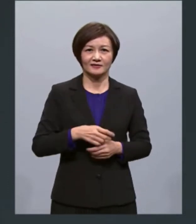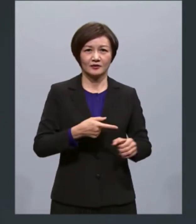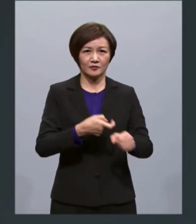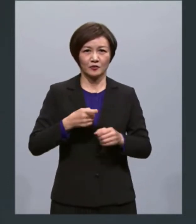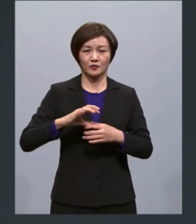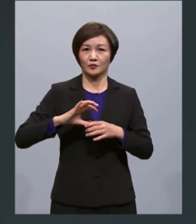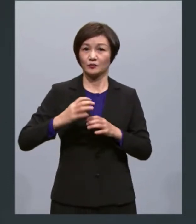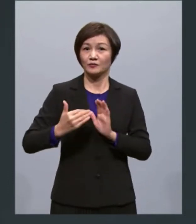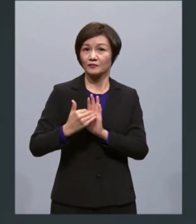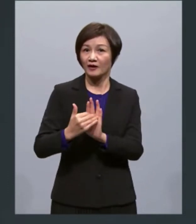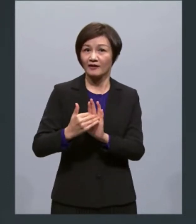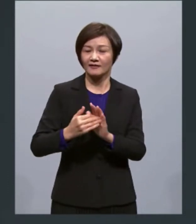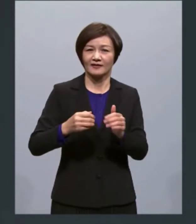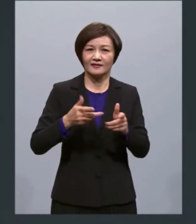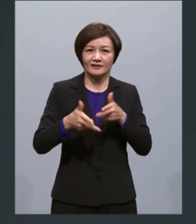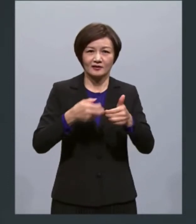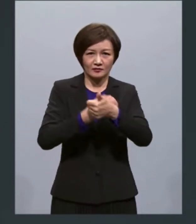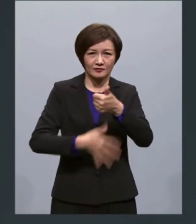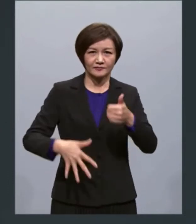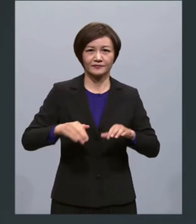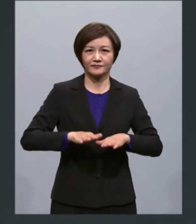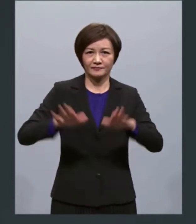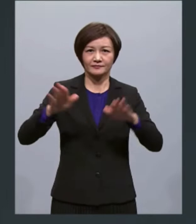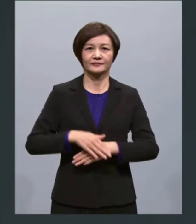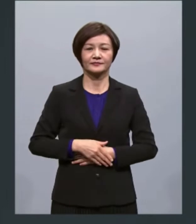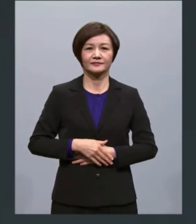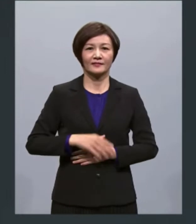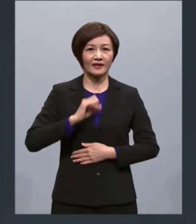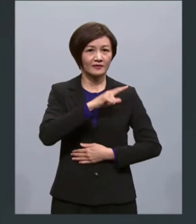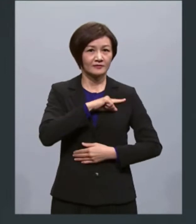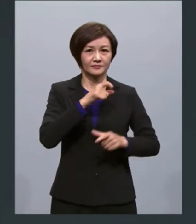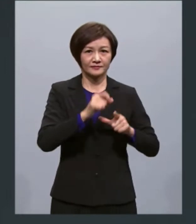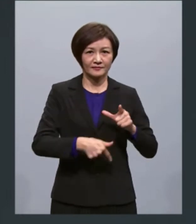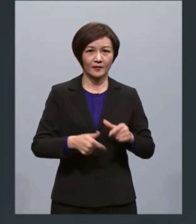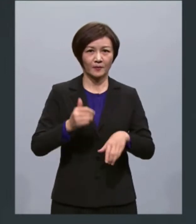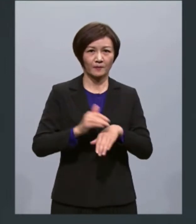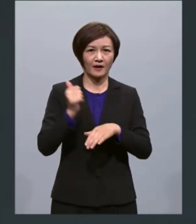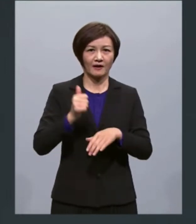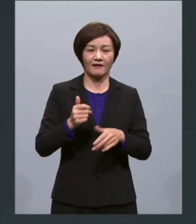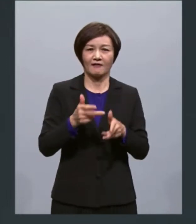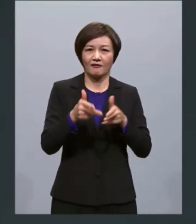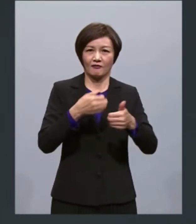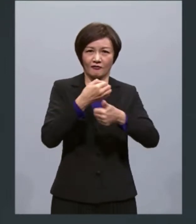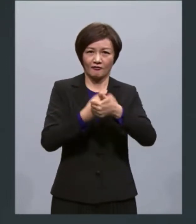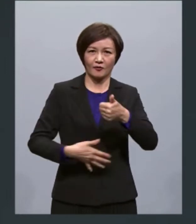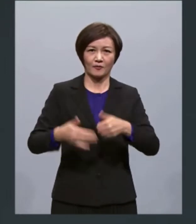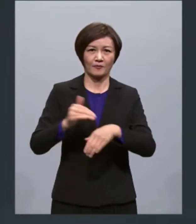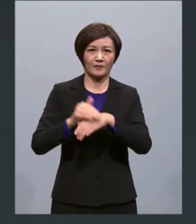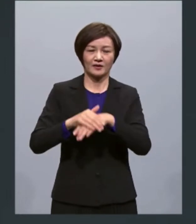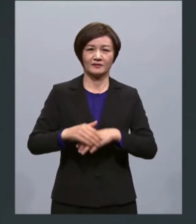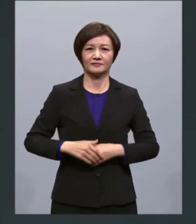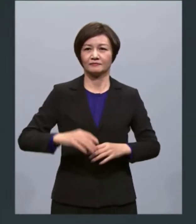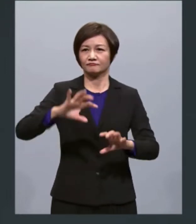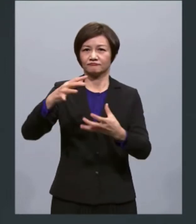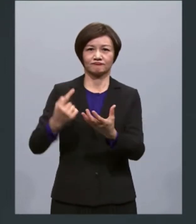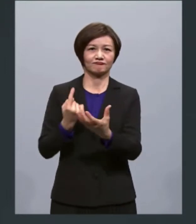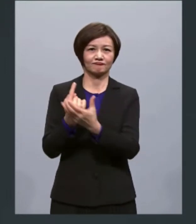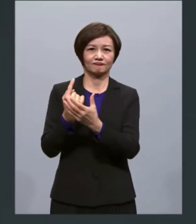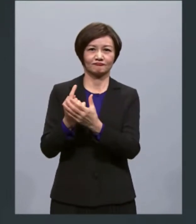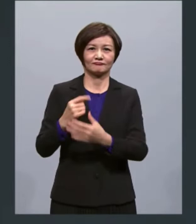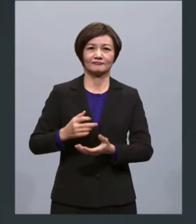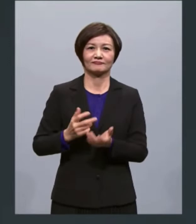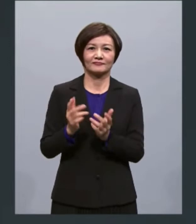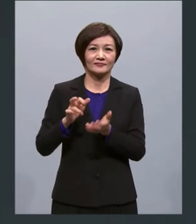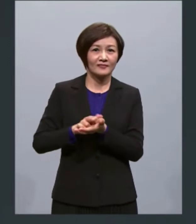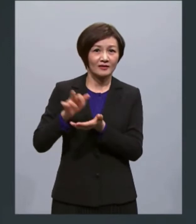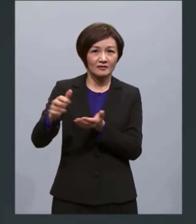防产业发展，再协助本土业者利用我们优势的制造业，进军国际武器的供应